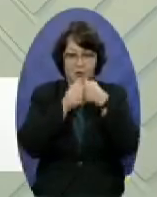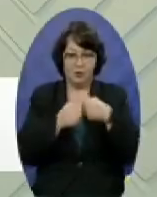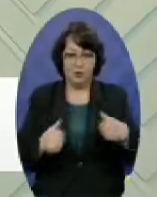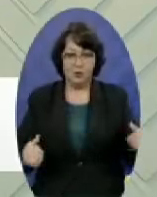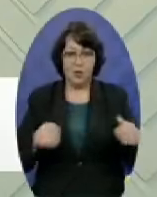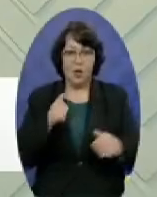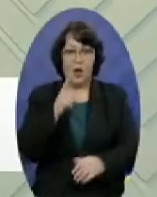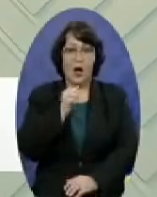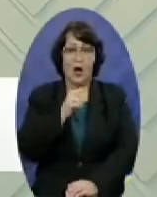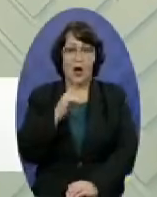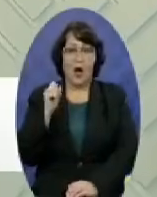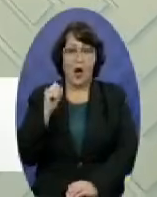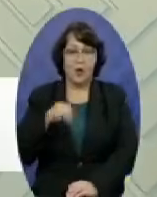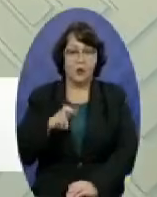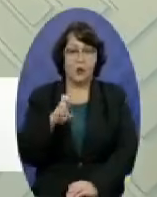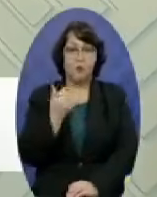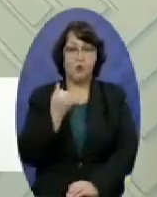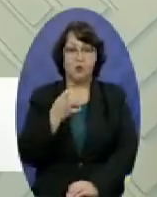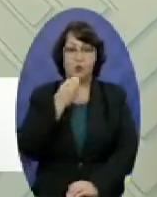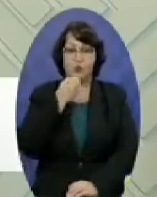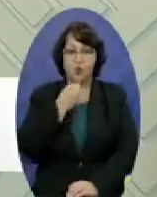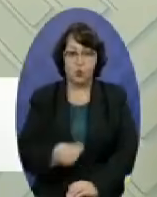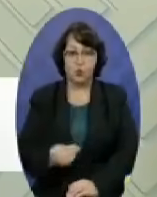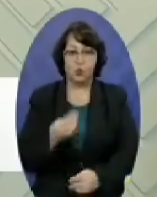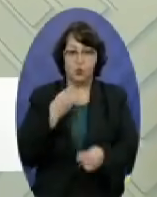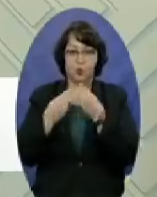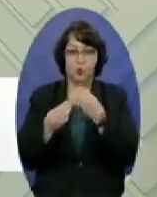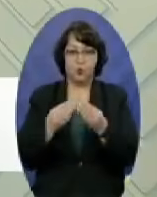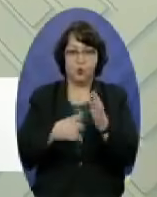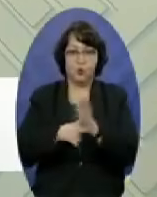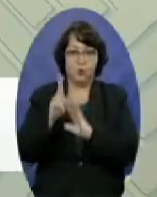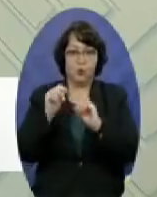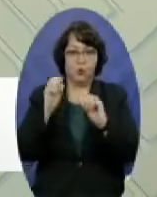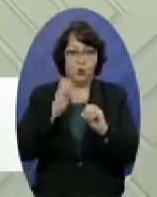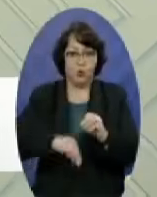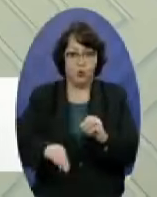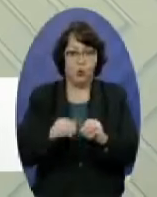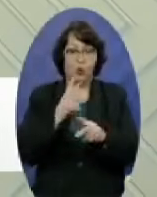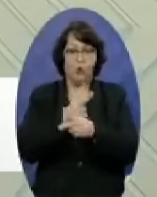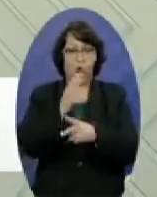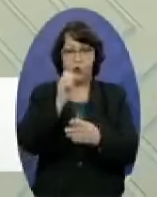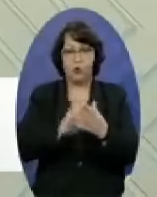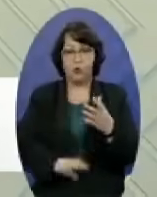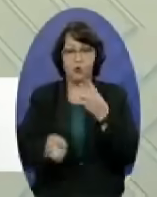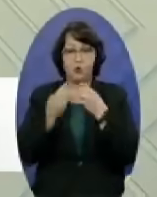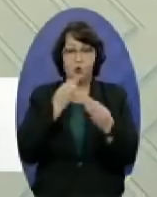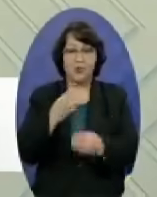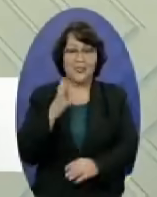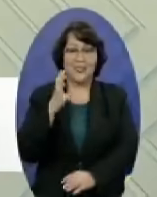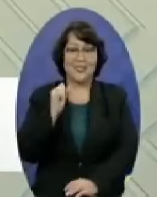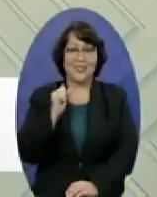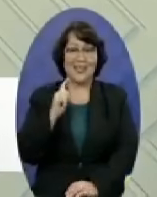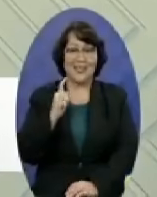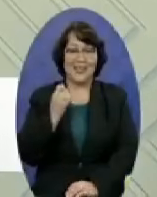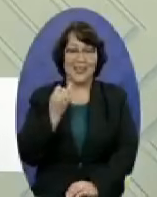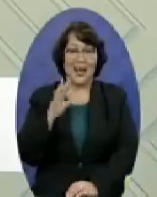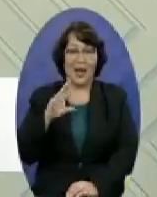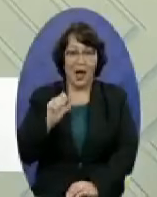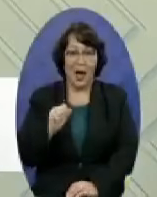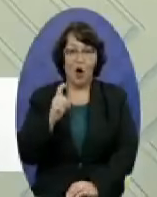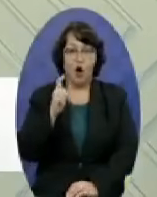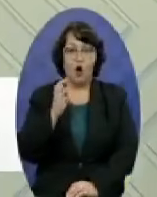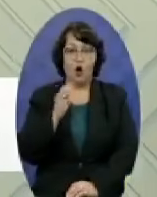шудраг шүүх одоо бол зөвлөмж үндсэн хуулинд бас болгож өгсөн байгаа. Үүнтэй холбоотойгоор шүүгчийн одоо сахилгын хорооны тухай хууль гэдэг одоо шинэ хуулийг бид нар